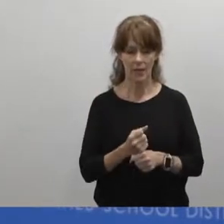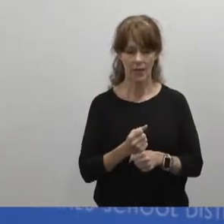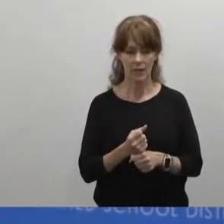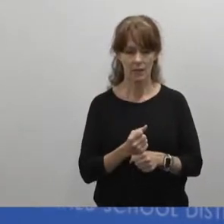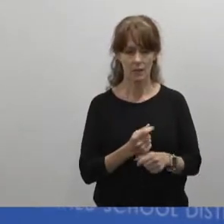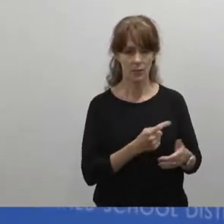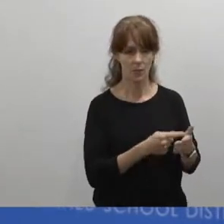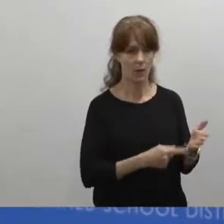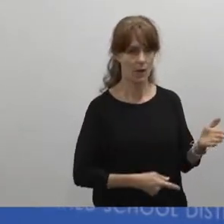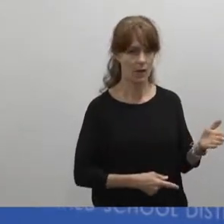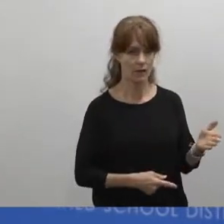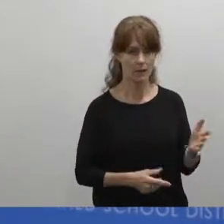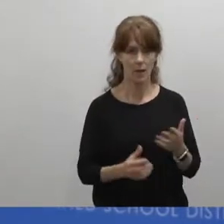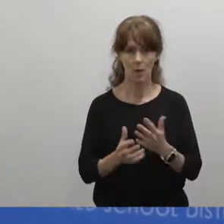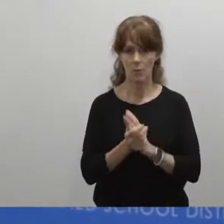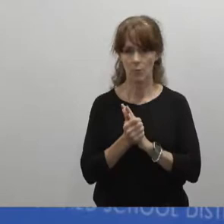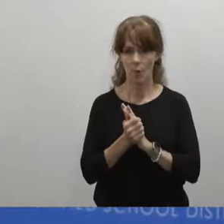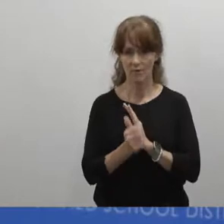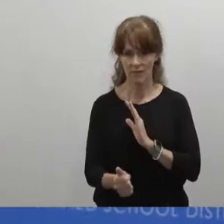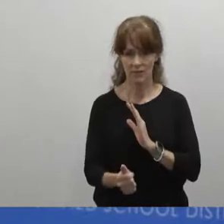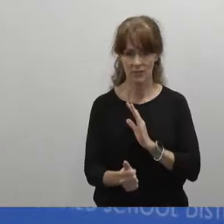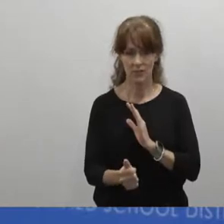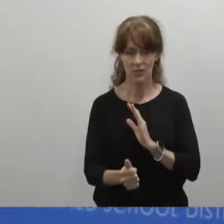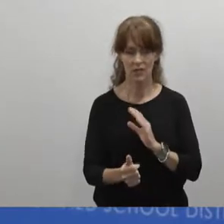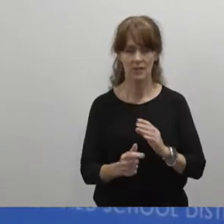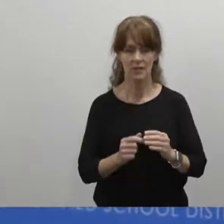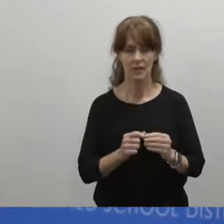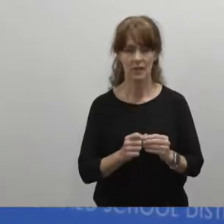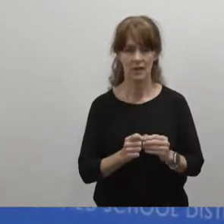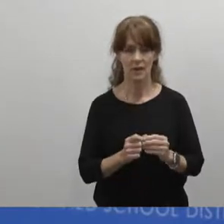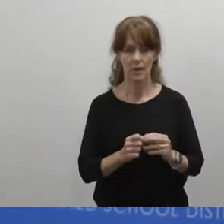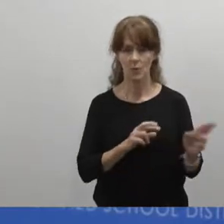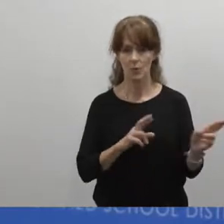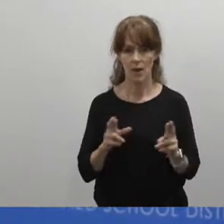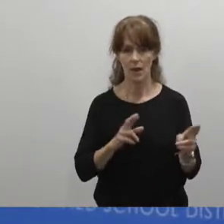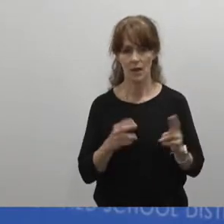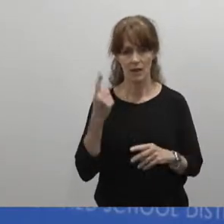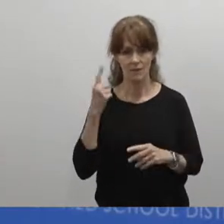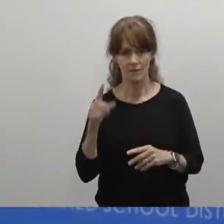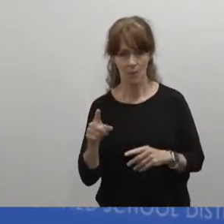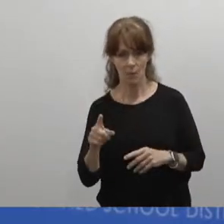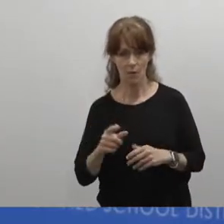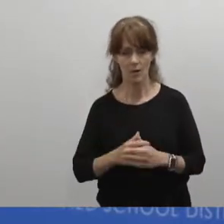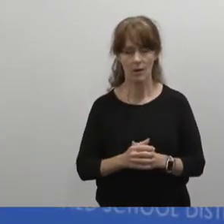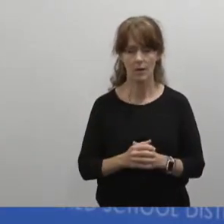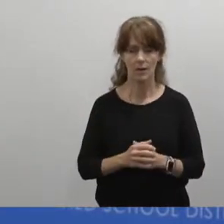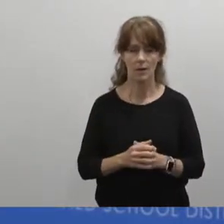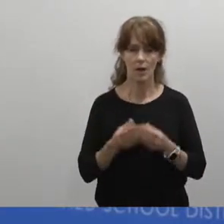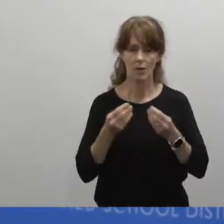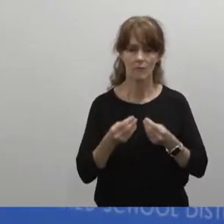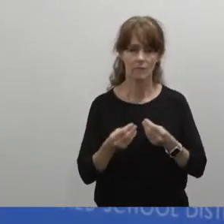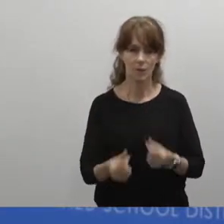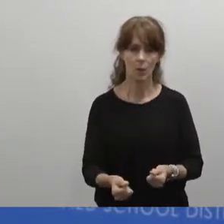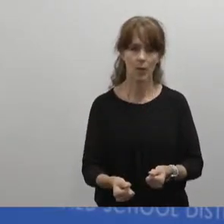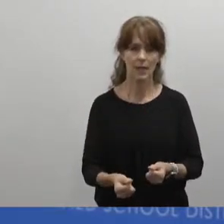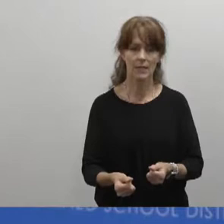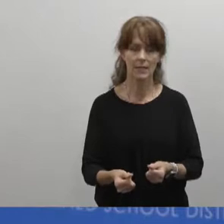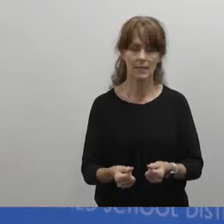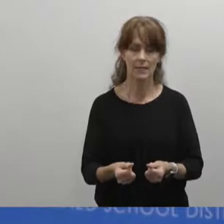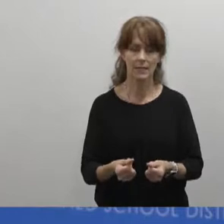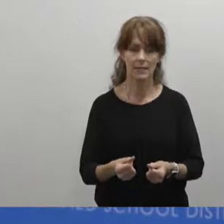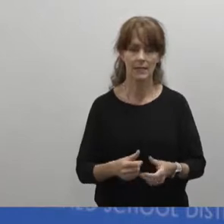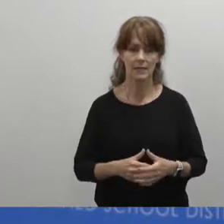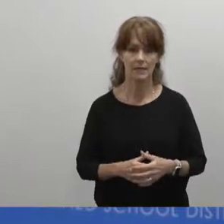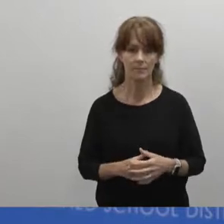ớt á. Tại nhưng thưa bạn bán bật sật tập phép hay trìm khuôn đậm bây